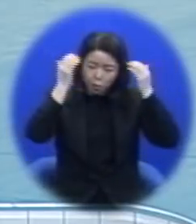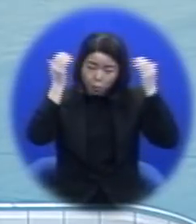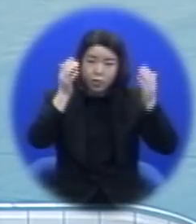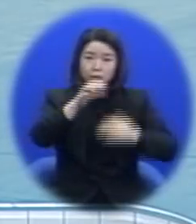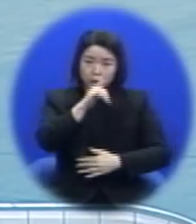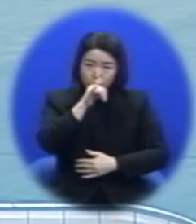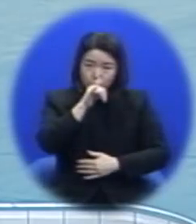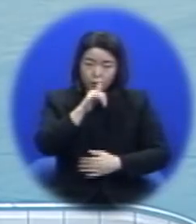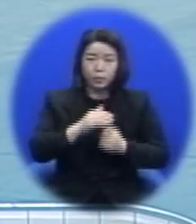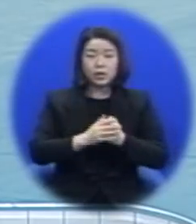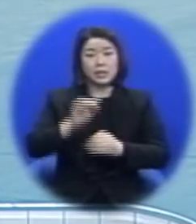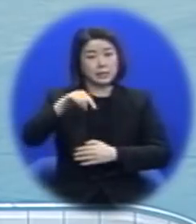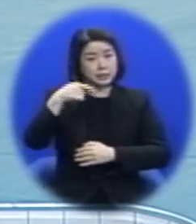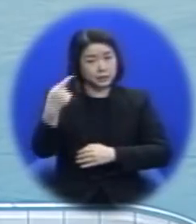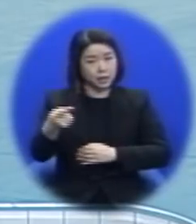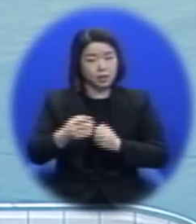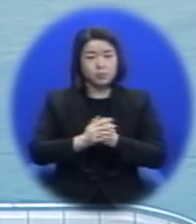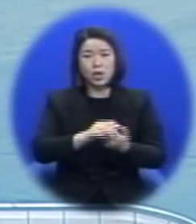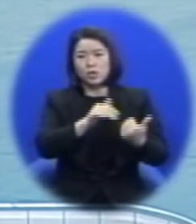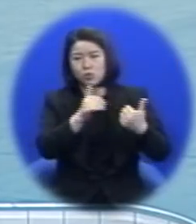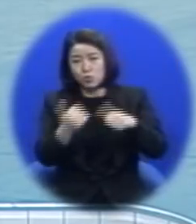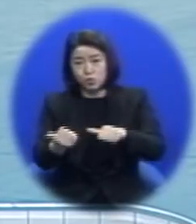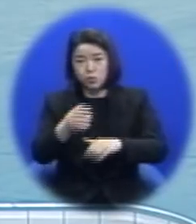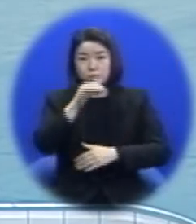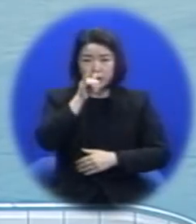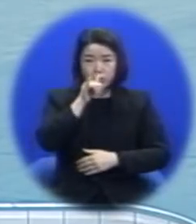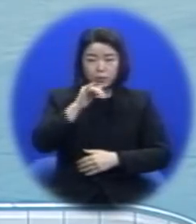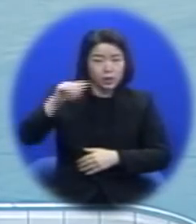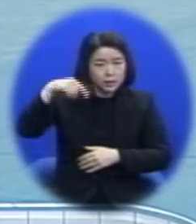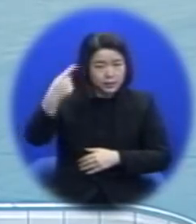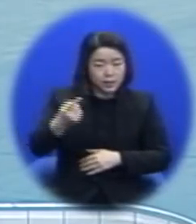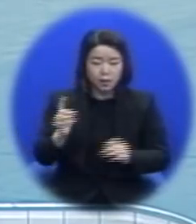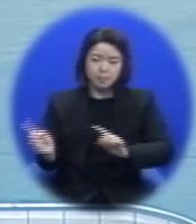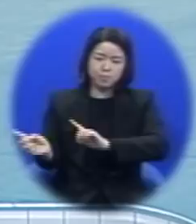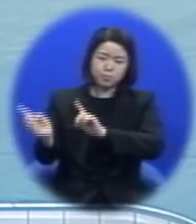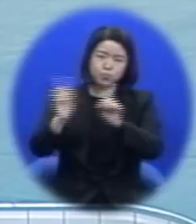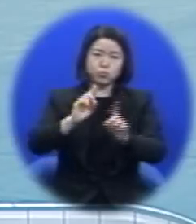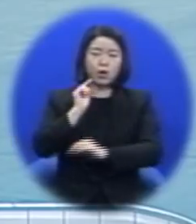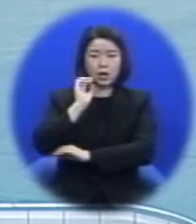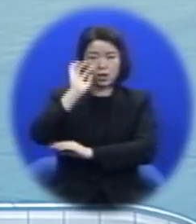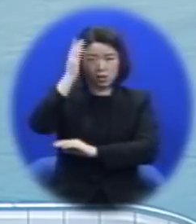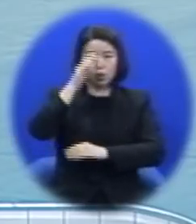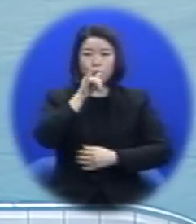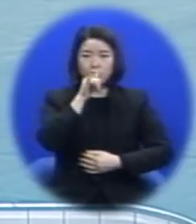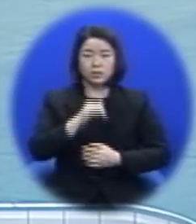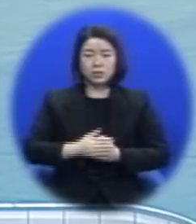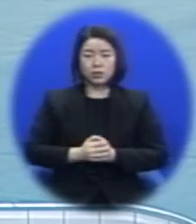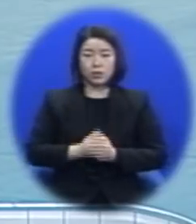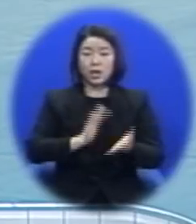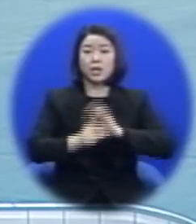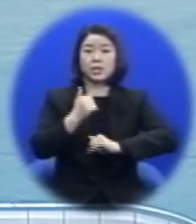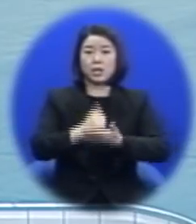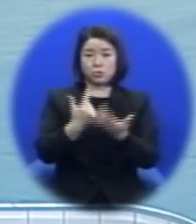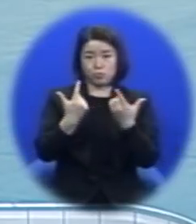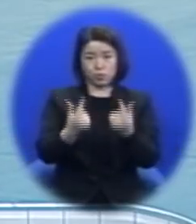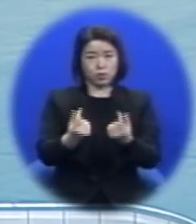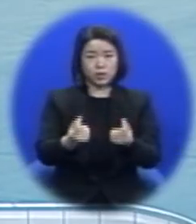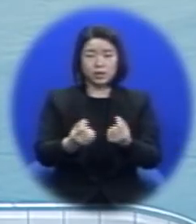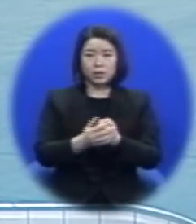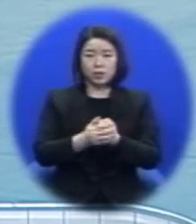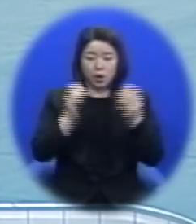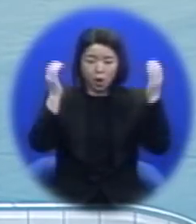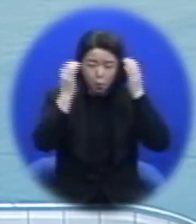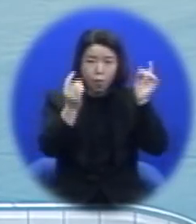것이고 그 다음에 죽음이 있고 그 다음에 부활의 영광이 있다는 거예요. 예수님도 그러셨잖아요.